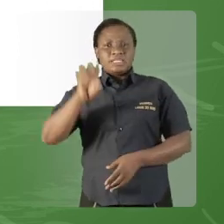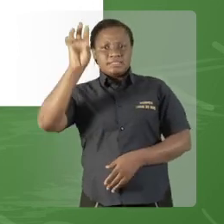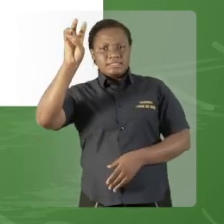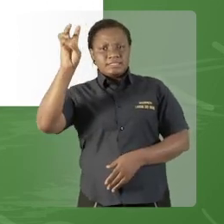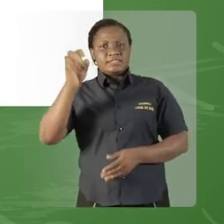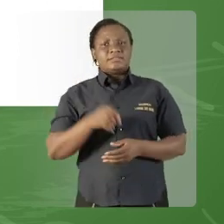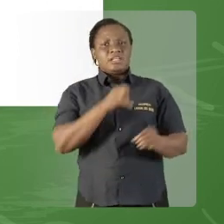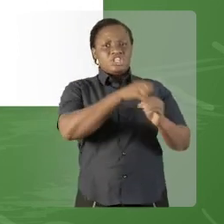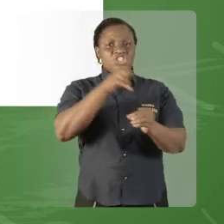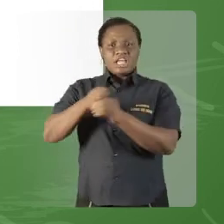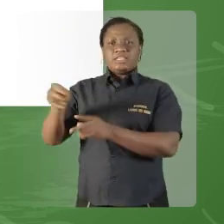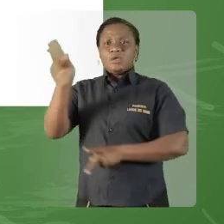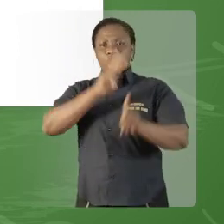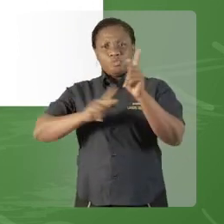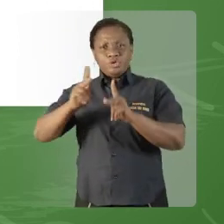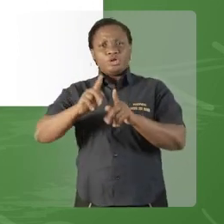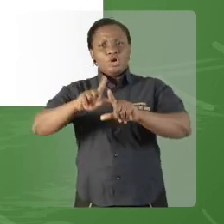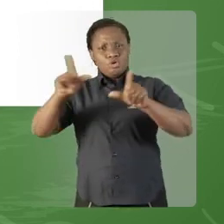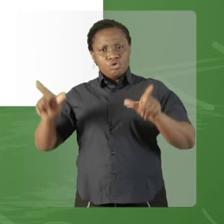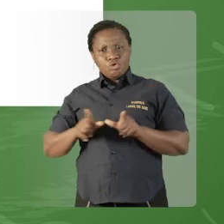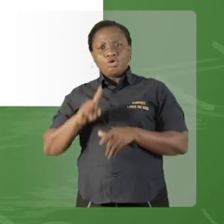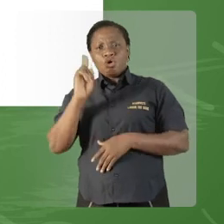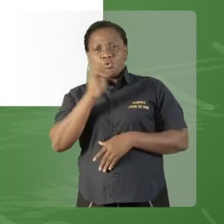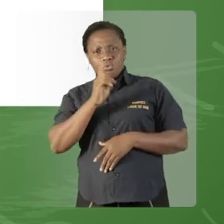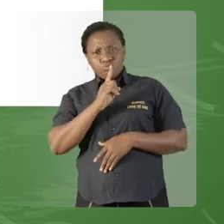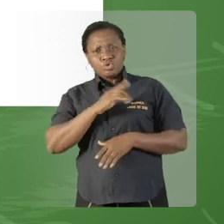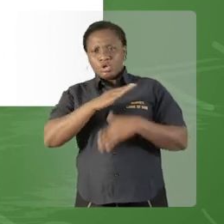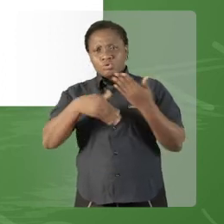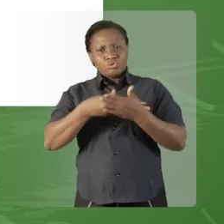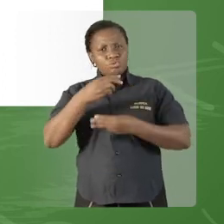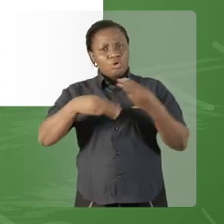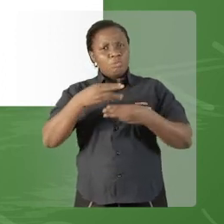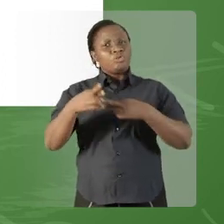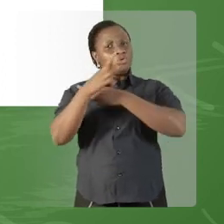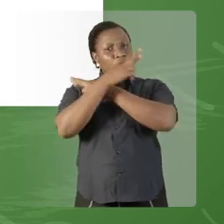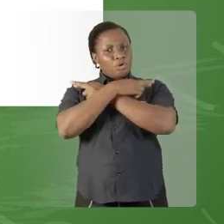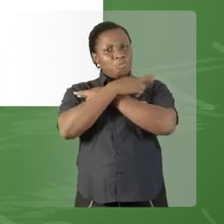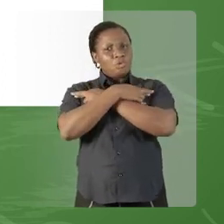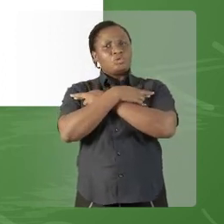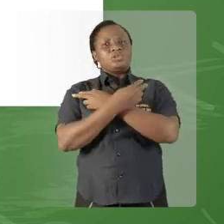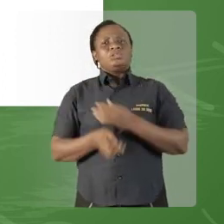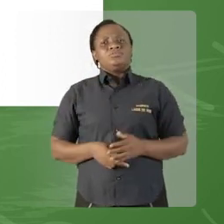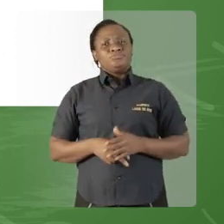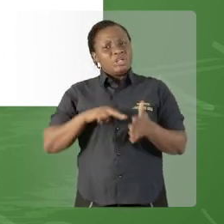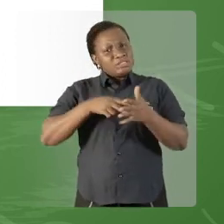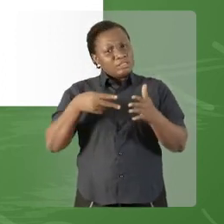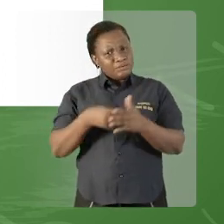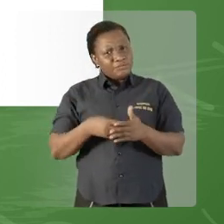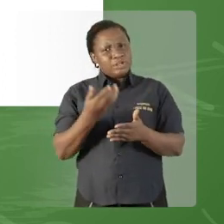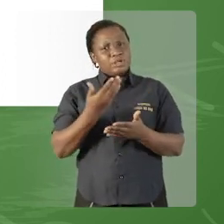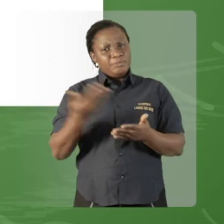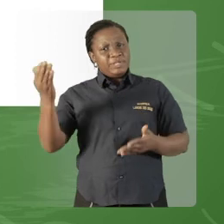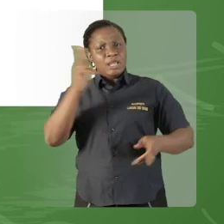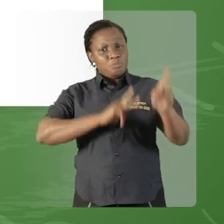6. Le jardin public. Le jardin public est un lieu de repos pour tout le monde. Et donc, le jardin public est un